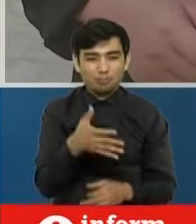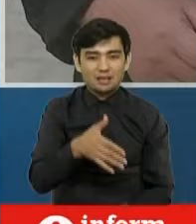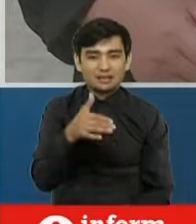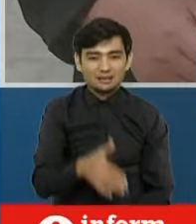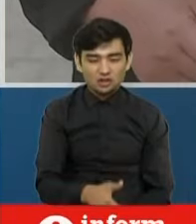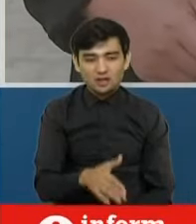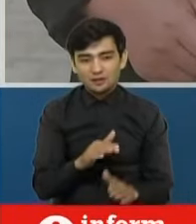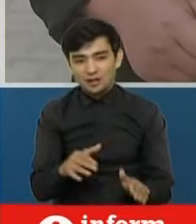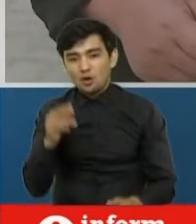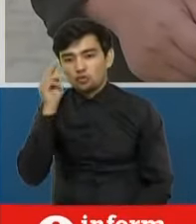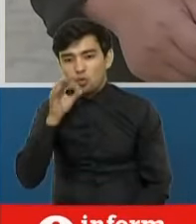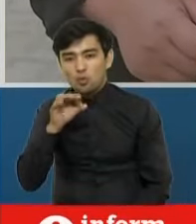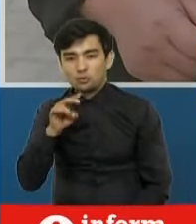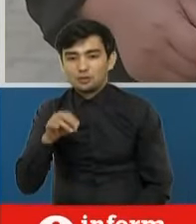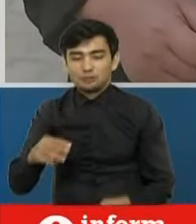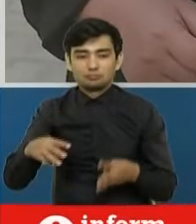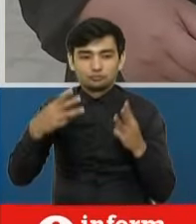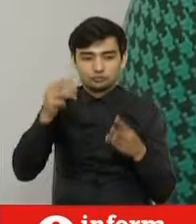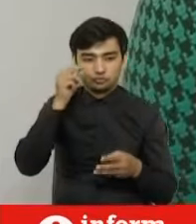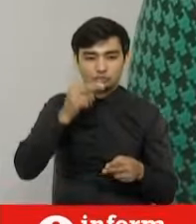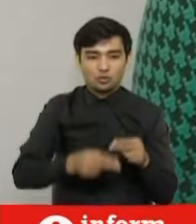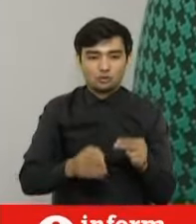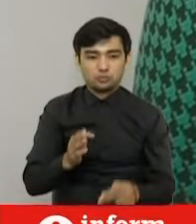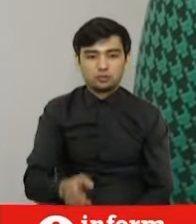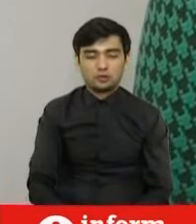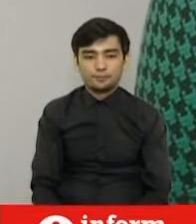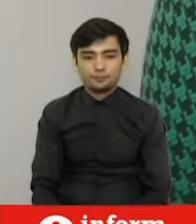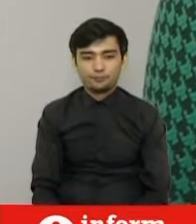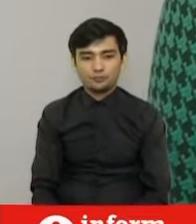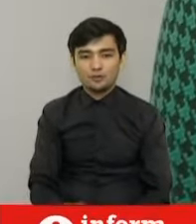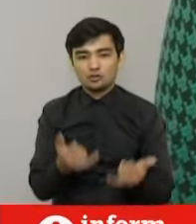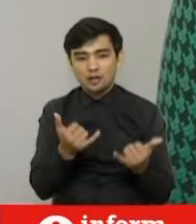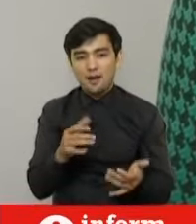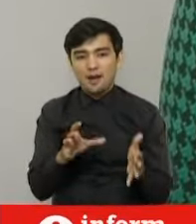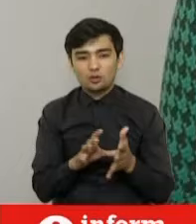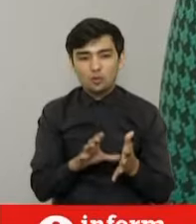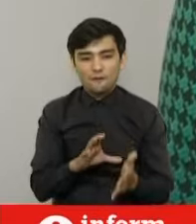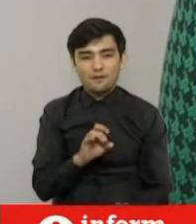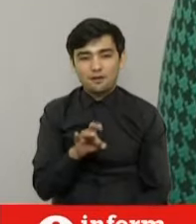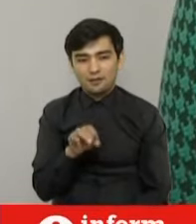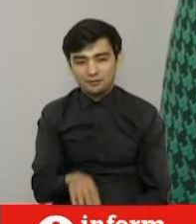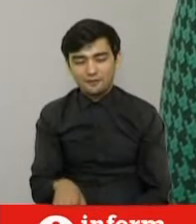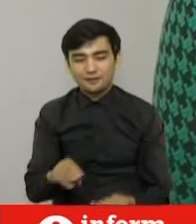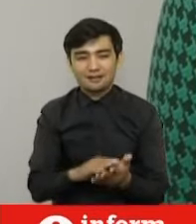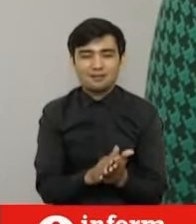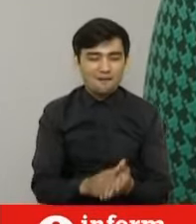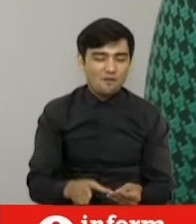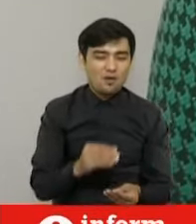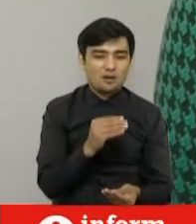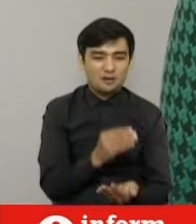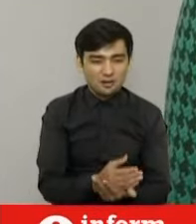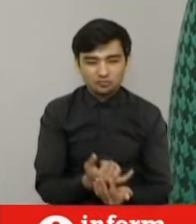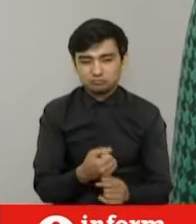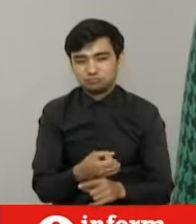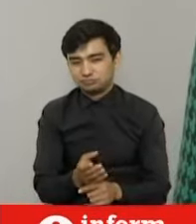жылын онлайн форматта аяқтайтын болды. Қазір енді электронный вариант кітаптардың бәрі бар.